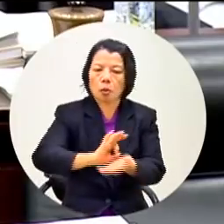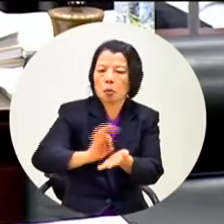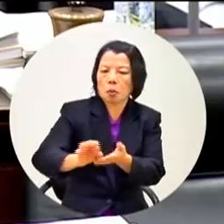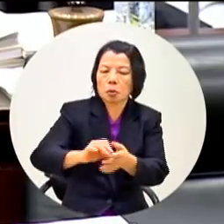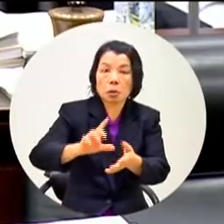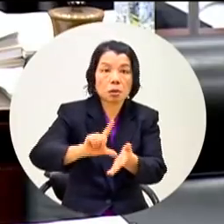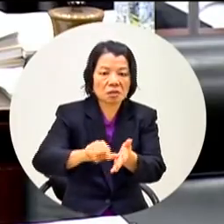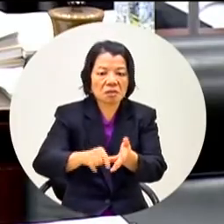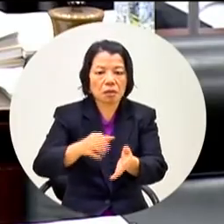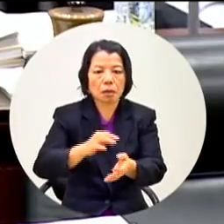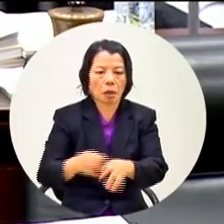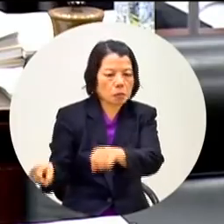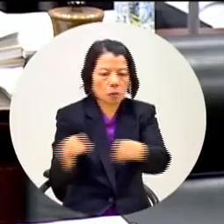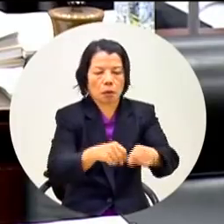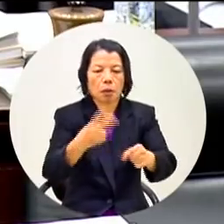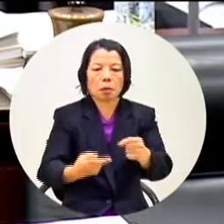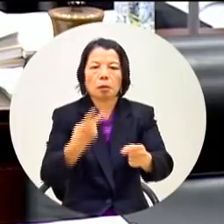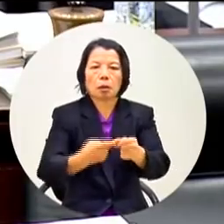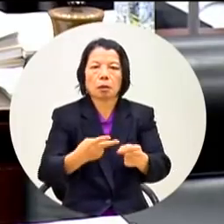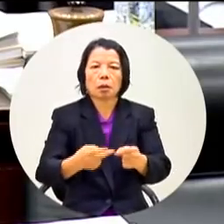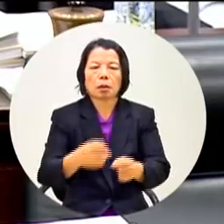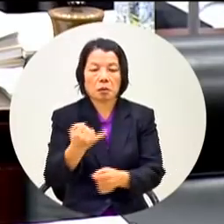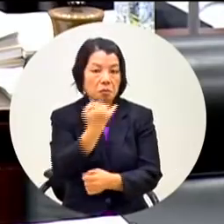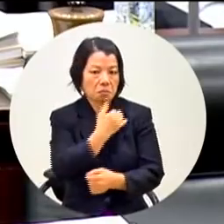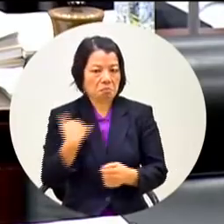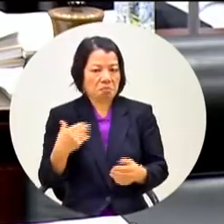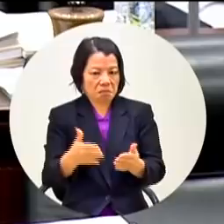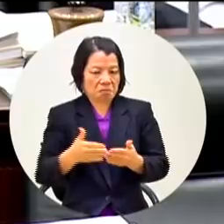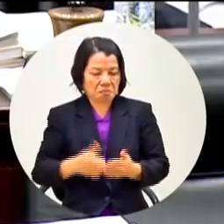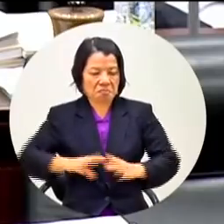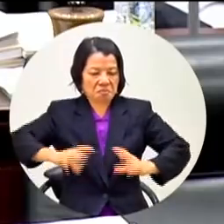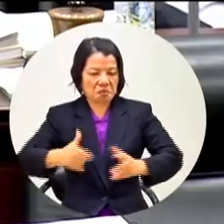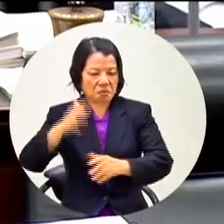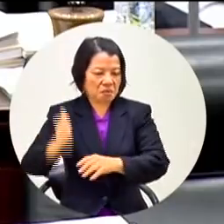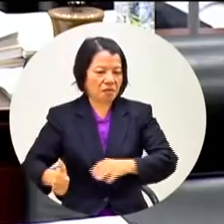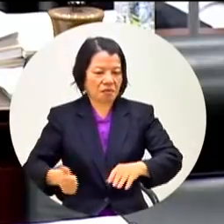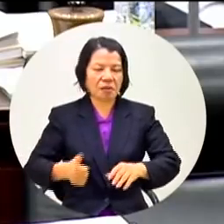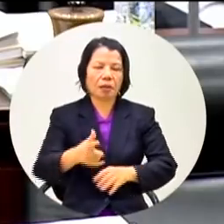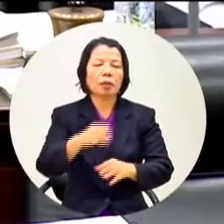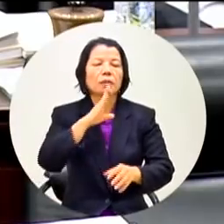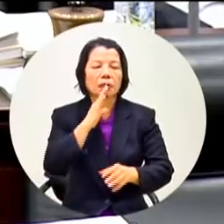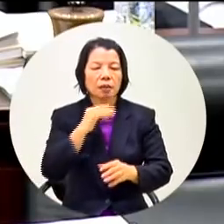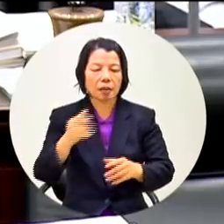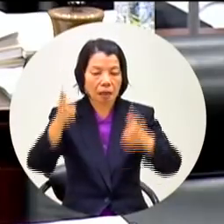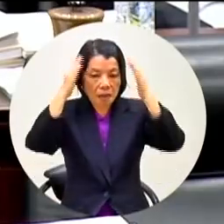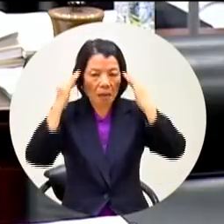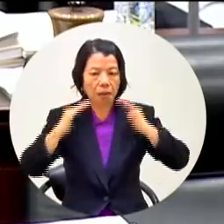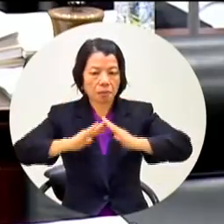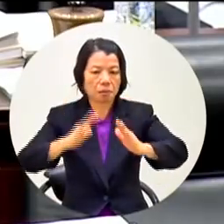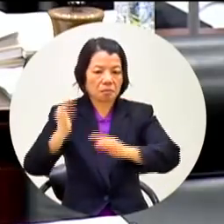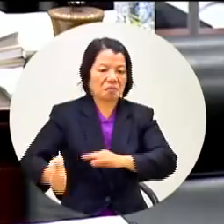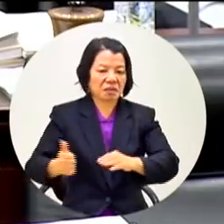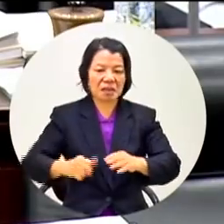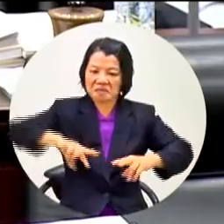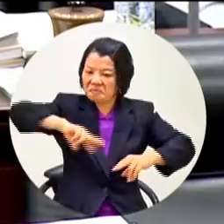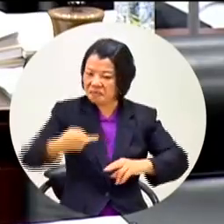统了呢。哦，没得卡是安内呢。啊，如果不新建要赔多少钱？市民能够承受吗？所以这个部分等一下请捷运局